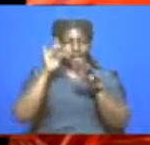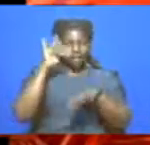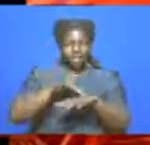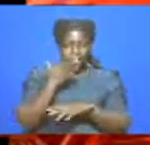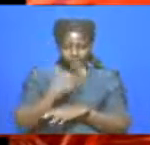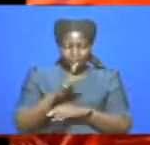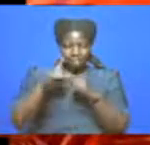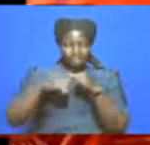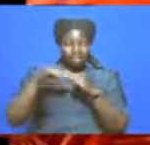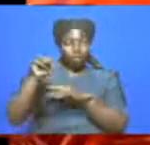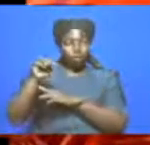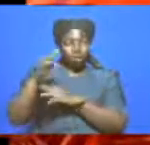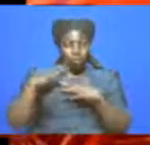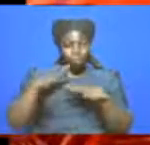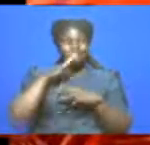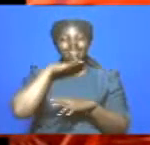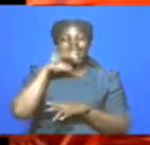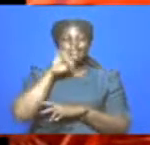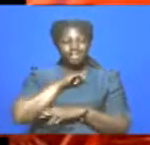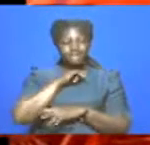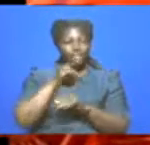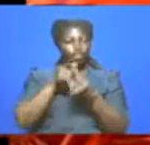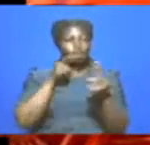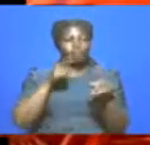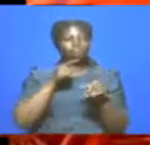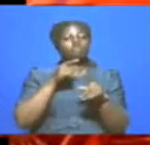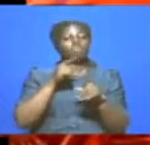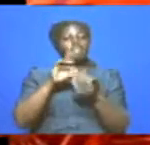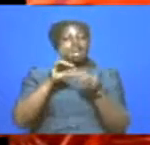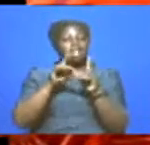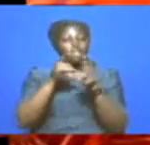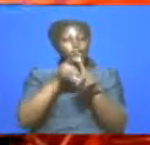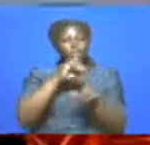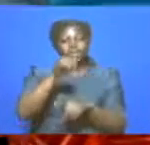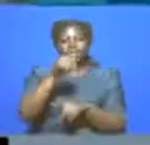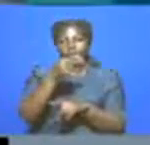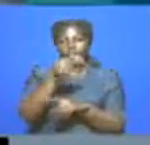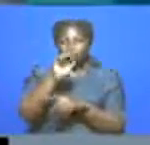wameaga dunia kulingana na takwimu zilizotolewa na chuo kikuu cha John Hopkins.